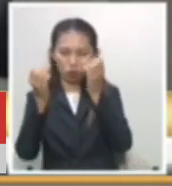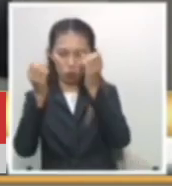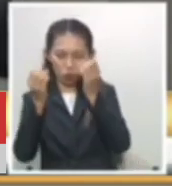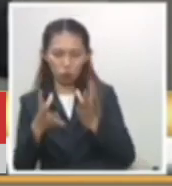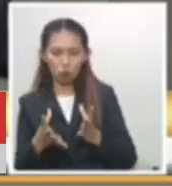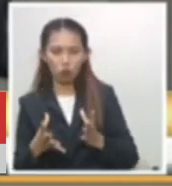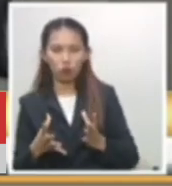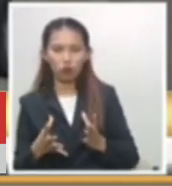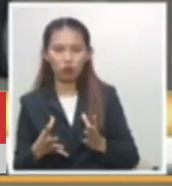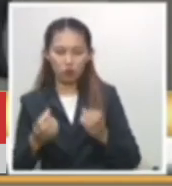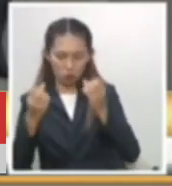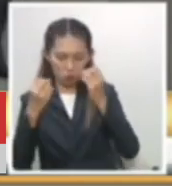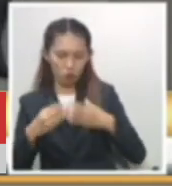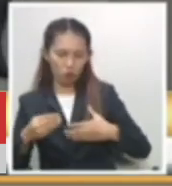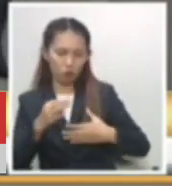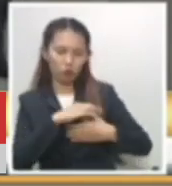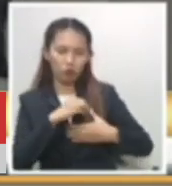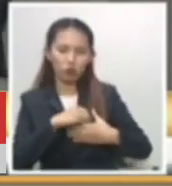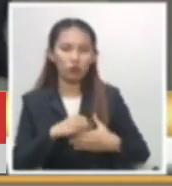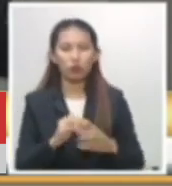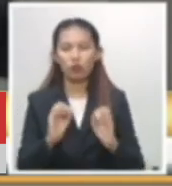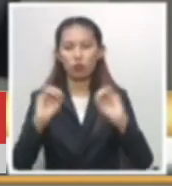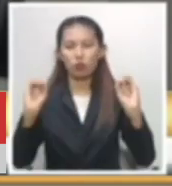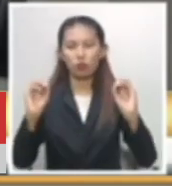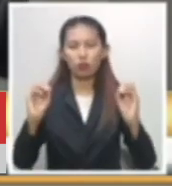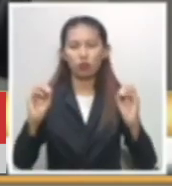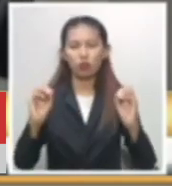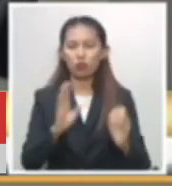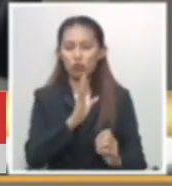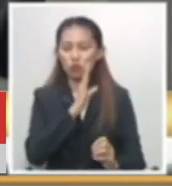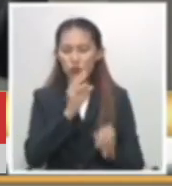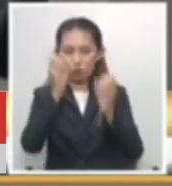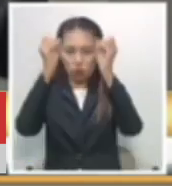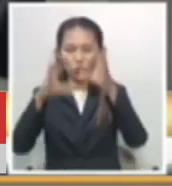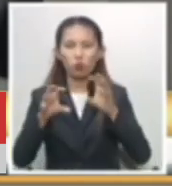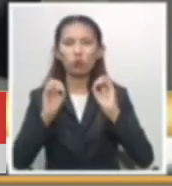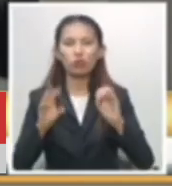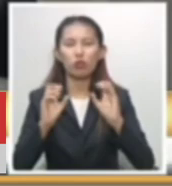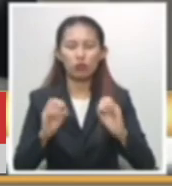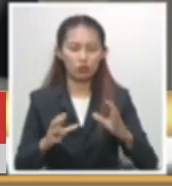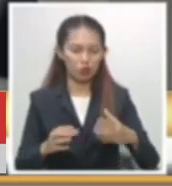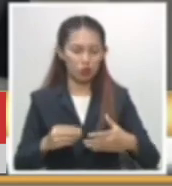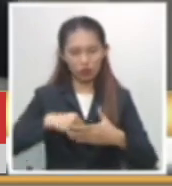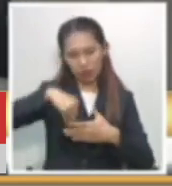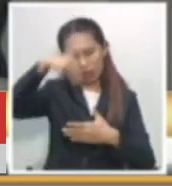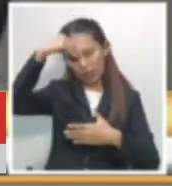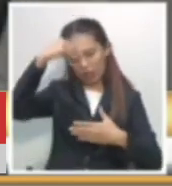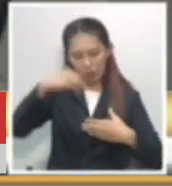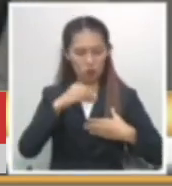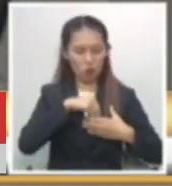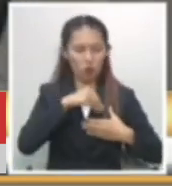อนนักเรียนไม่มีจิตวิญญาณแห่งความรับผิดชอบอะไรจะเกิดขึ้นกับแผ่นดินนี้อาชีพ